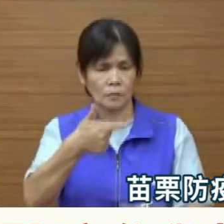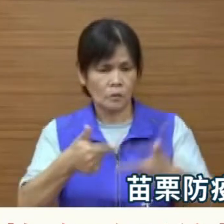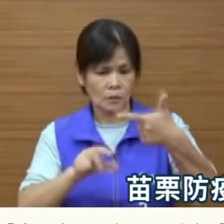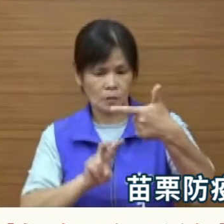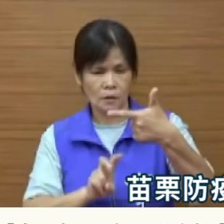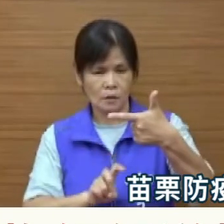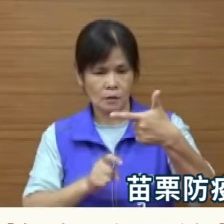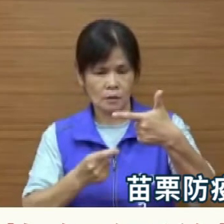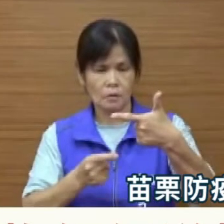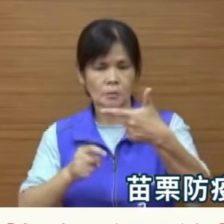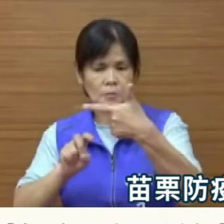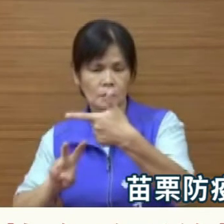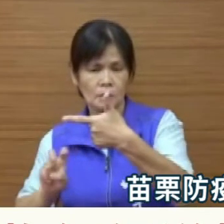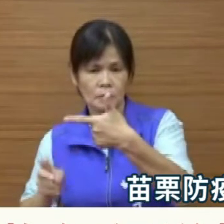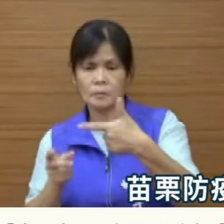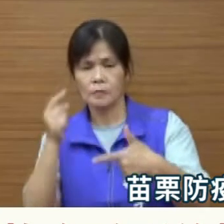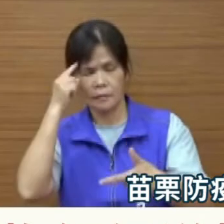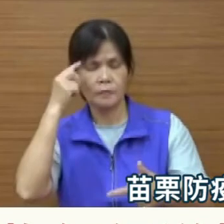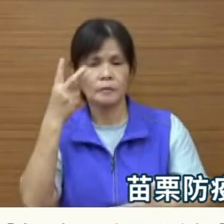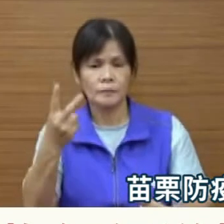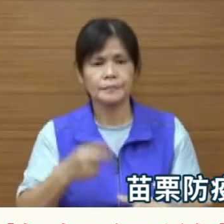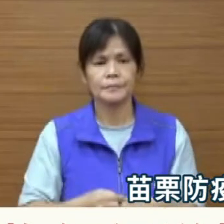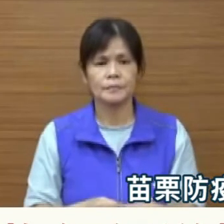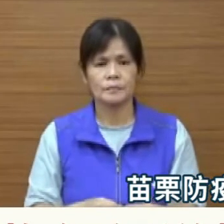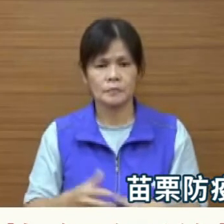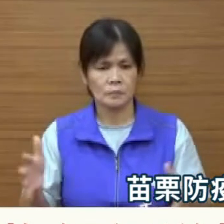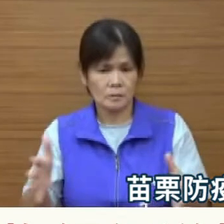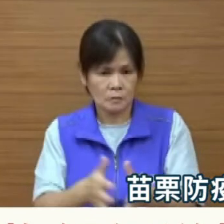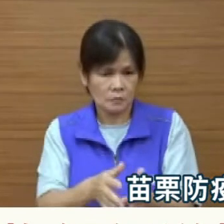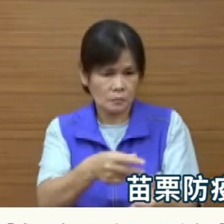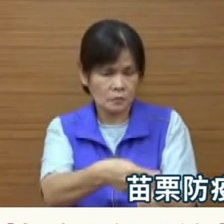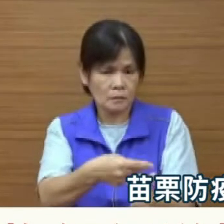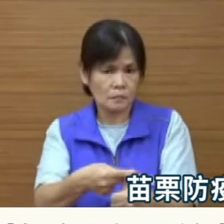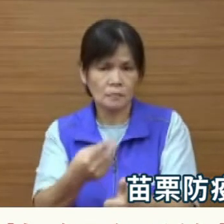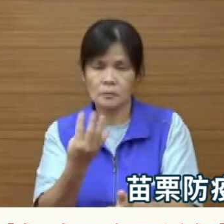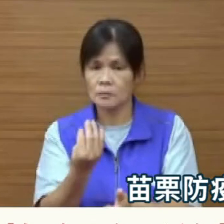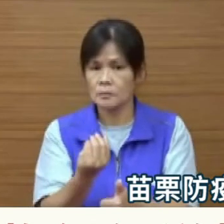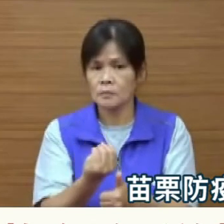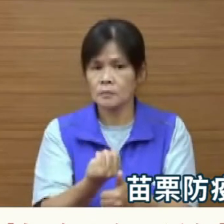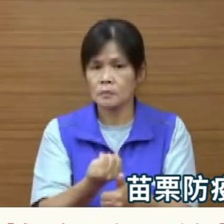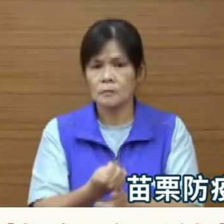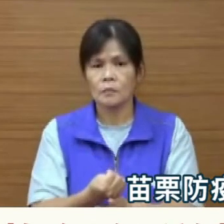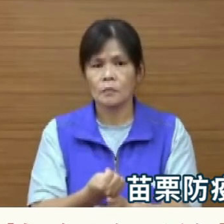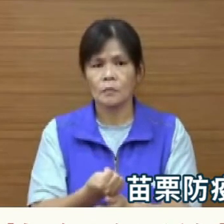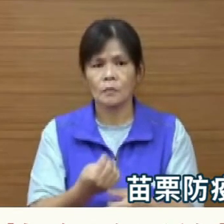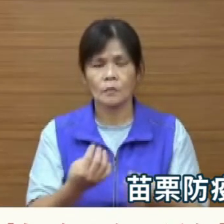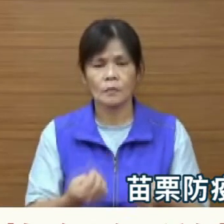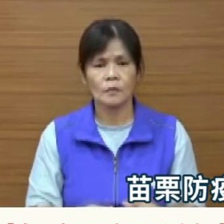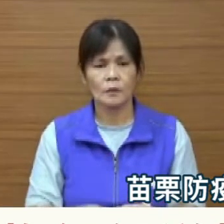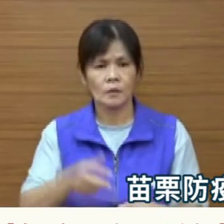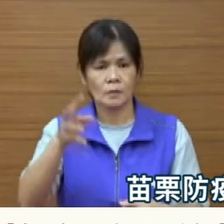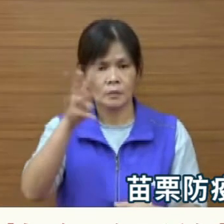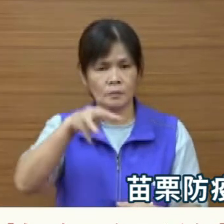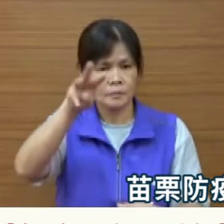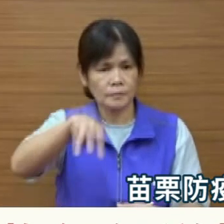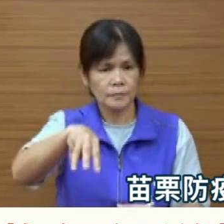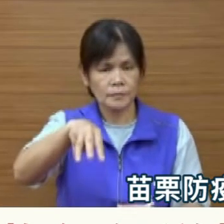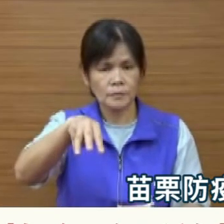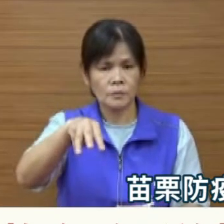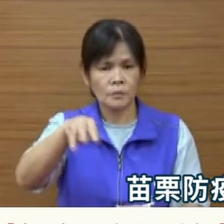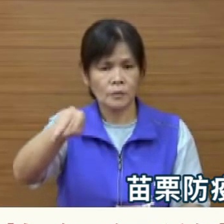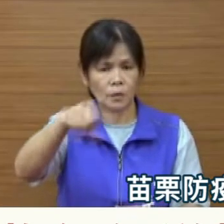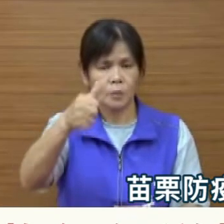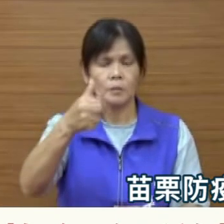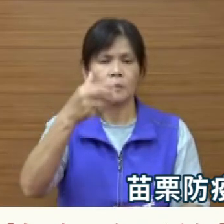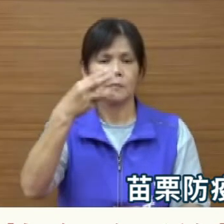在6月21号到22号两天的时间总共施打了这个疫苗的人数有